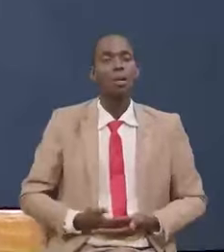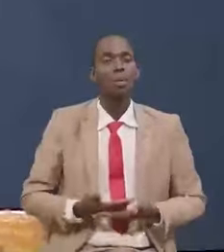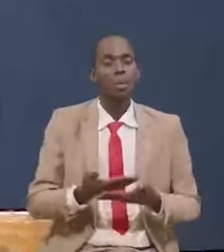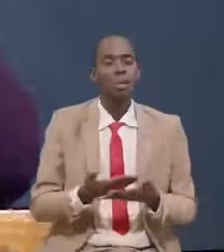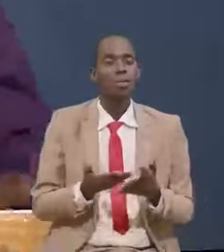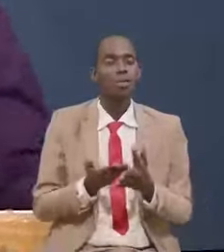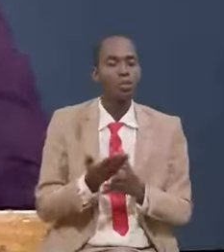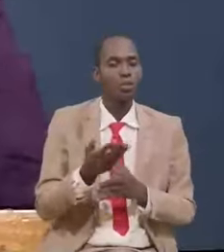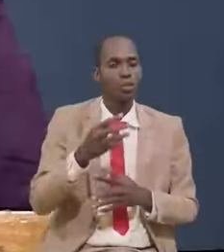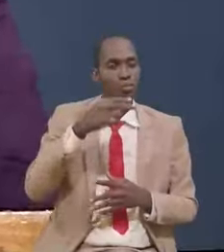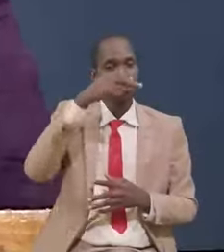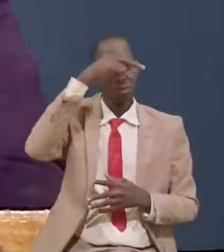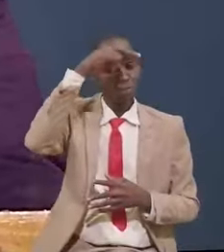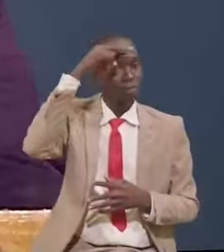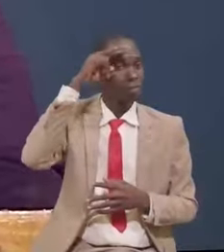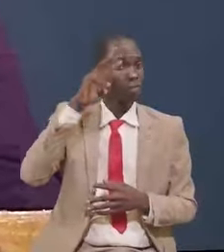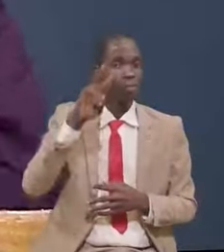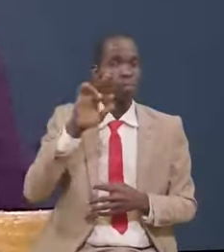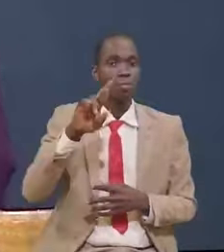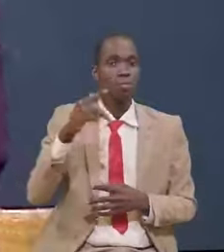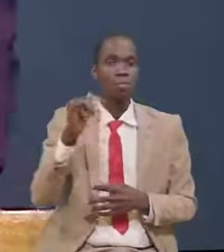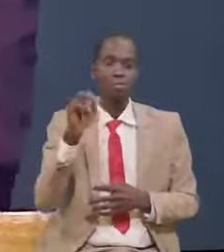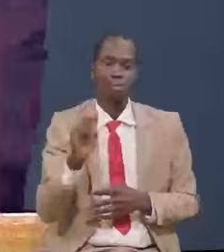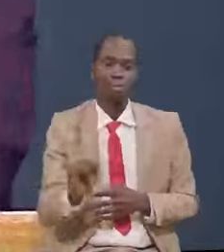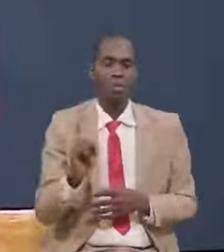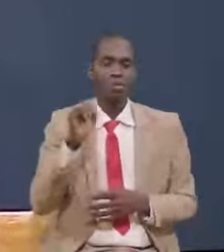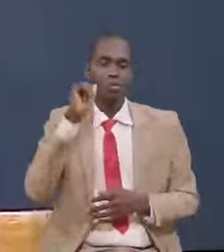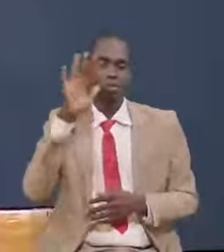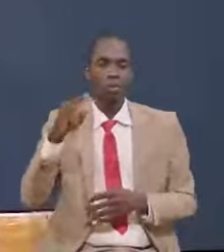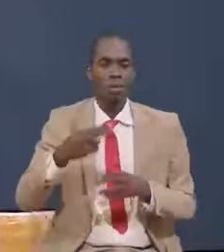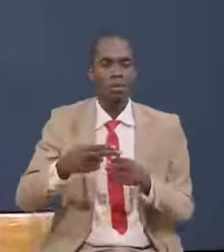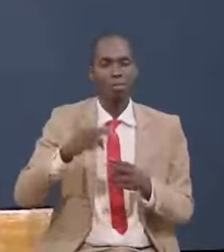Mais la naissance par la Vierge Marie.